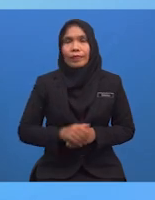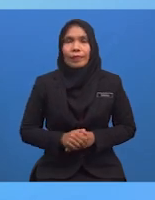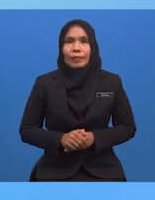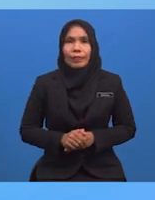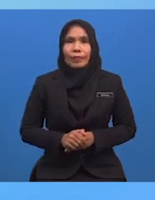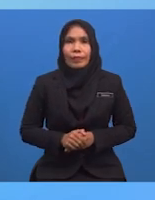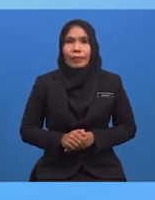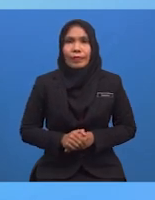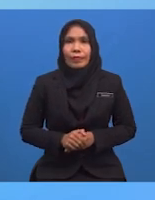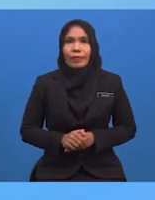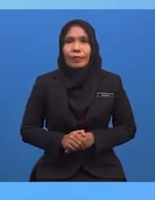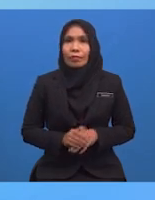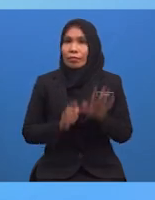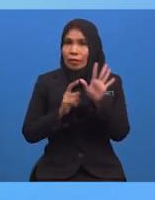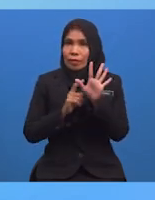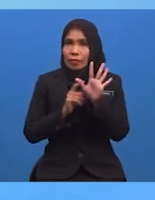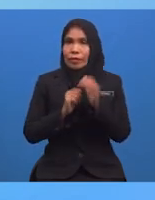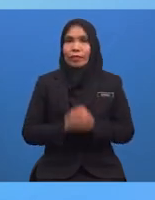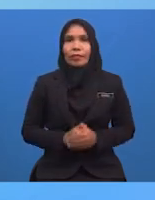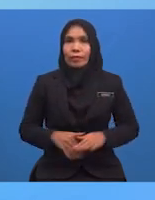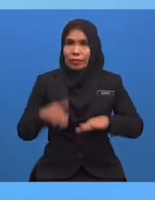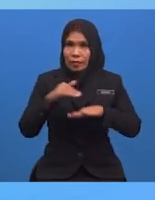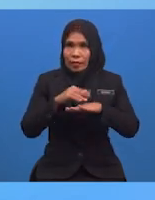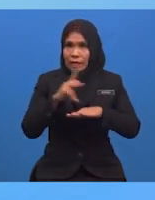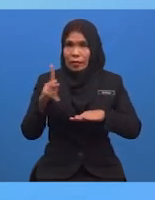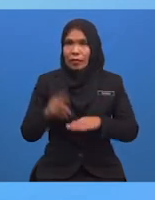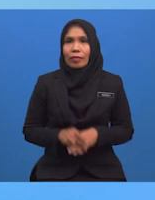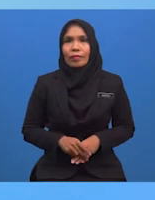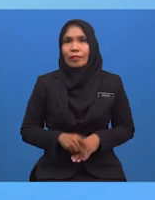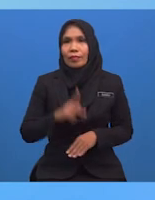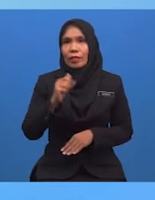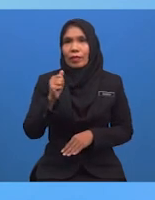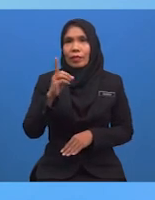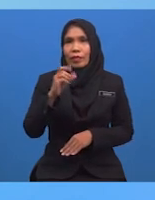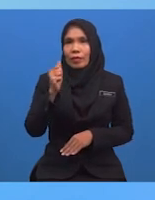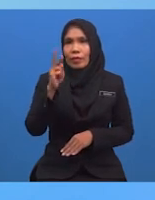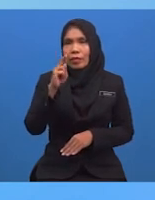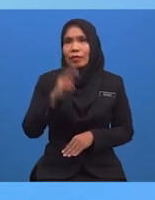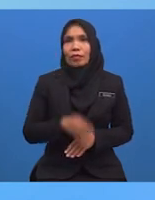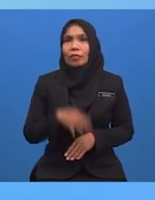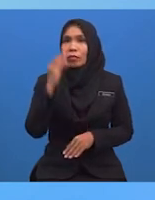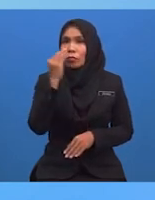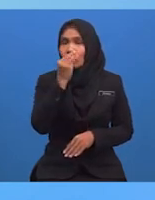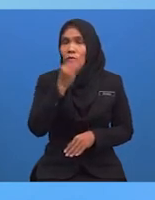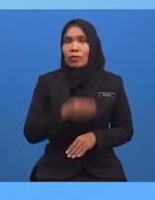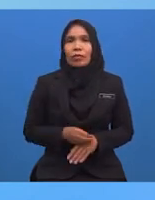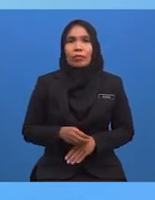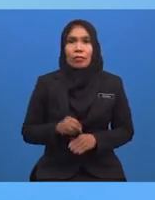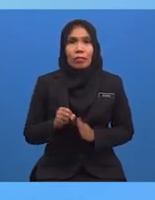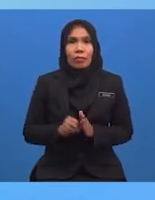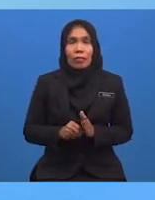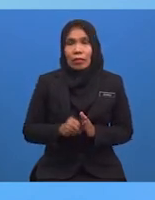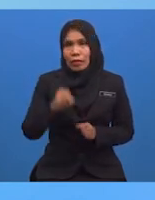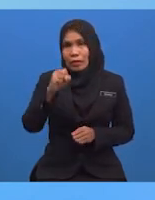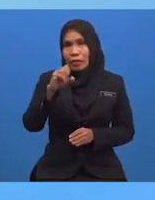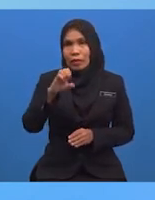berkurangan. Kelima, menaikkan kadar bunga semalaman juga akan mengakibatkan